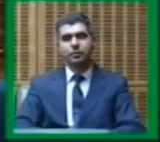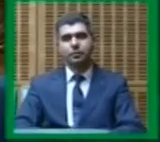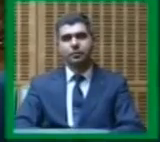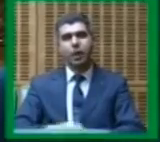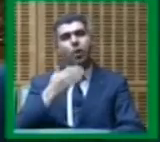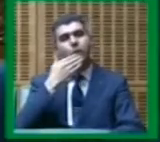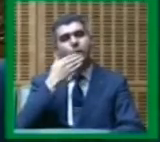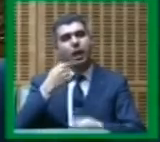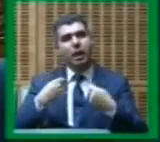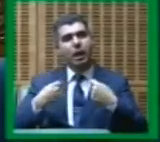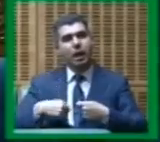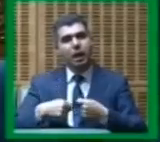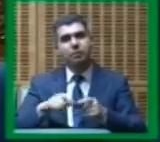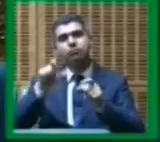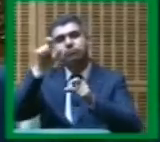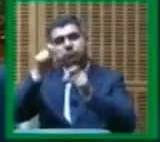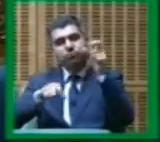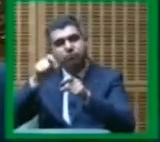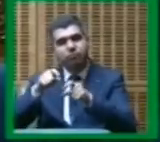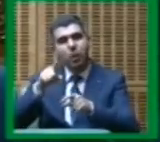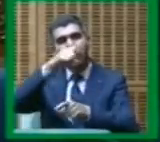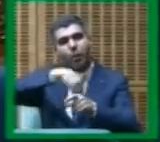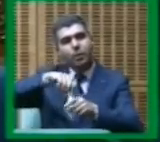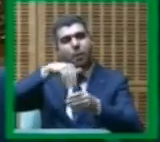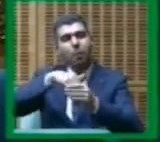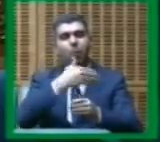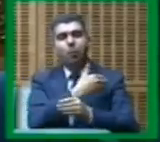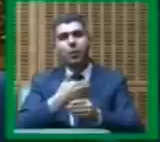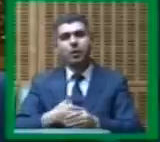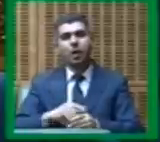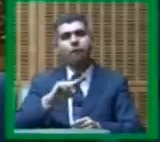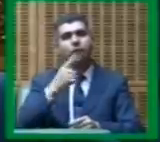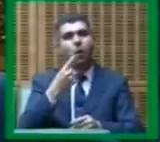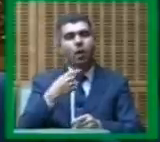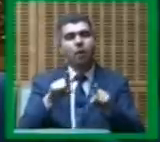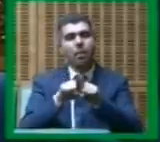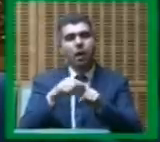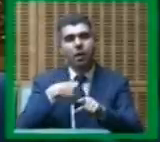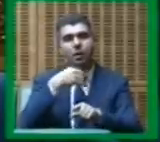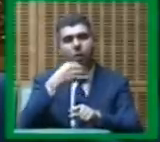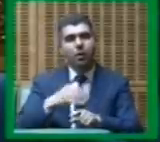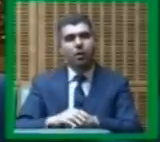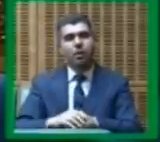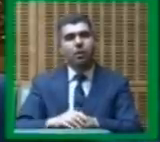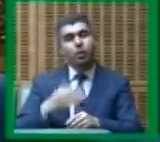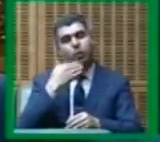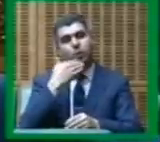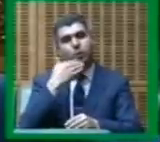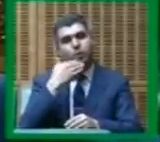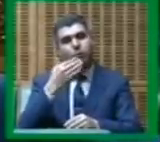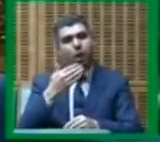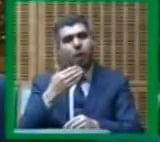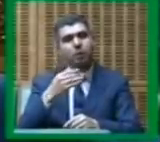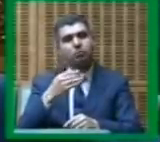السيد رئيس، سيدات والسادة المستشارين المحترمين، أولا أود في البداية أن أتقدم بالشكر